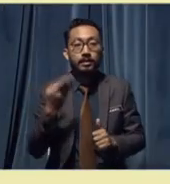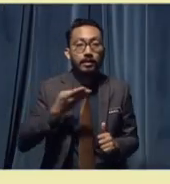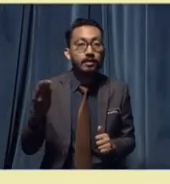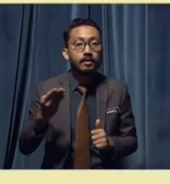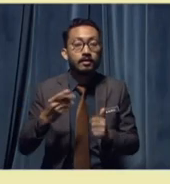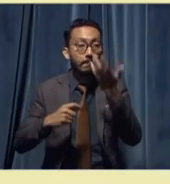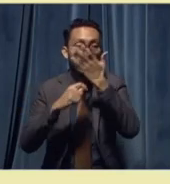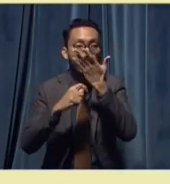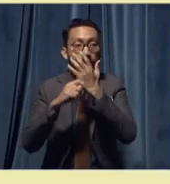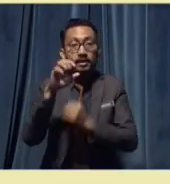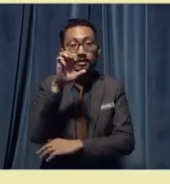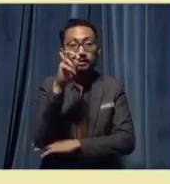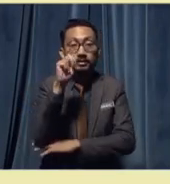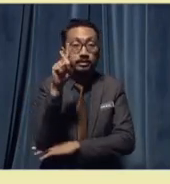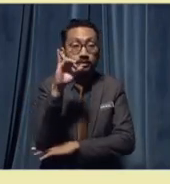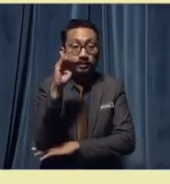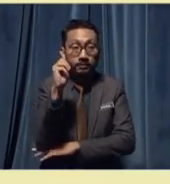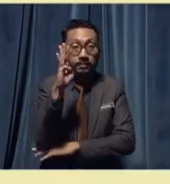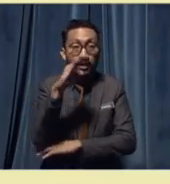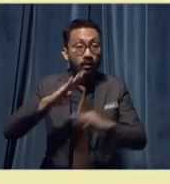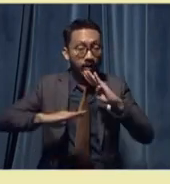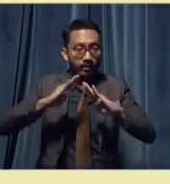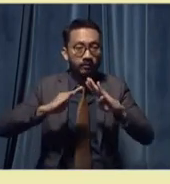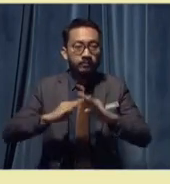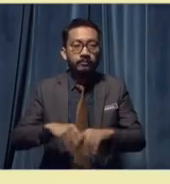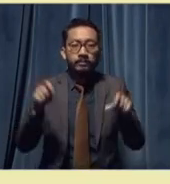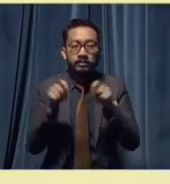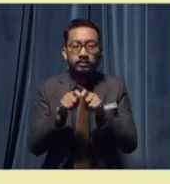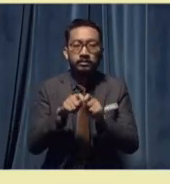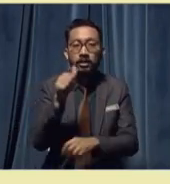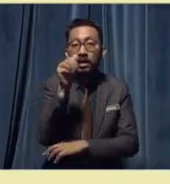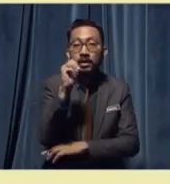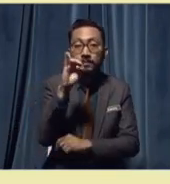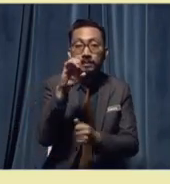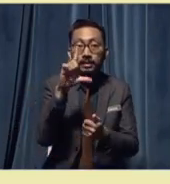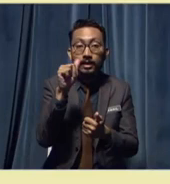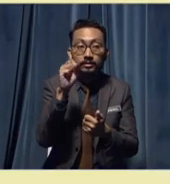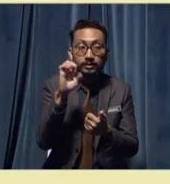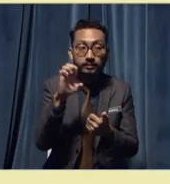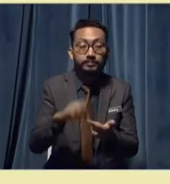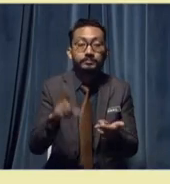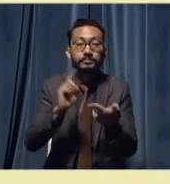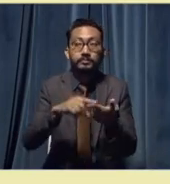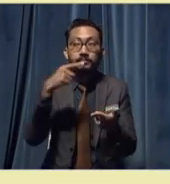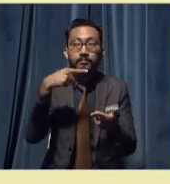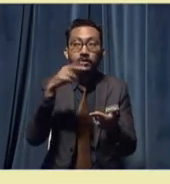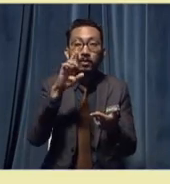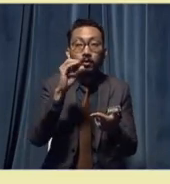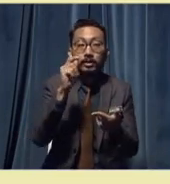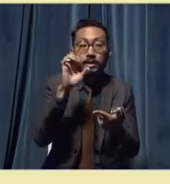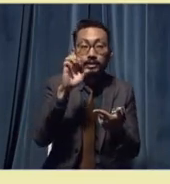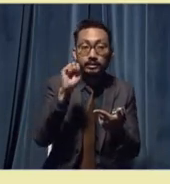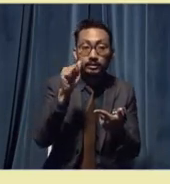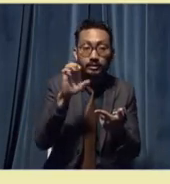bahan tambahan enzim biologi seperti amylase,